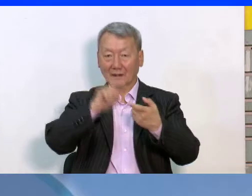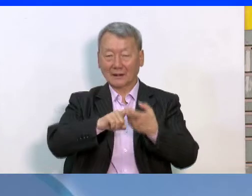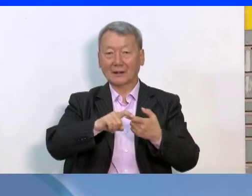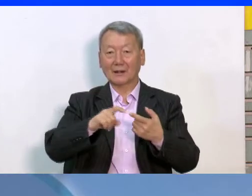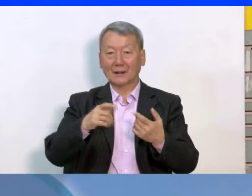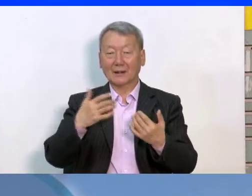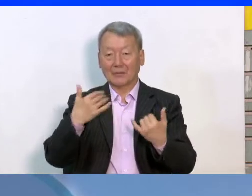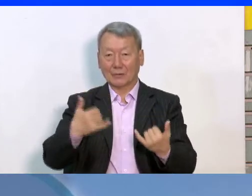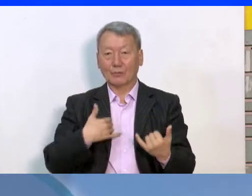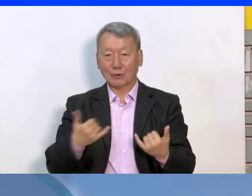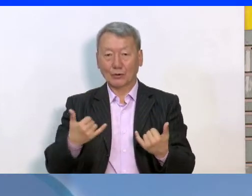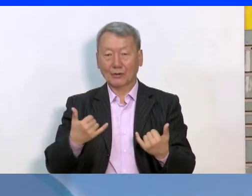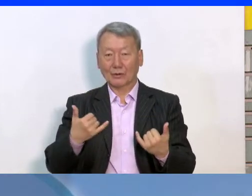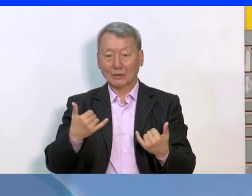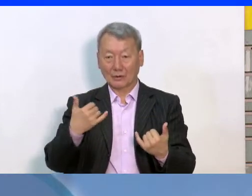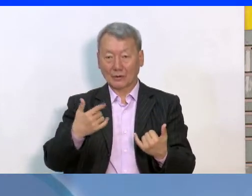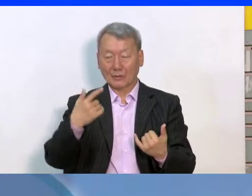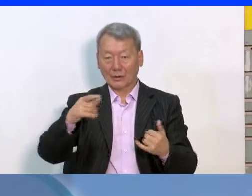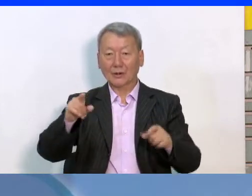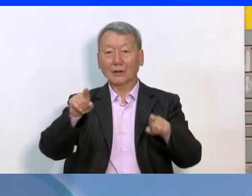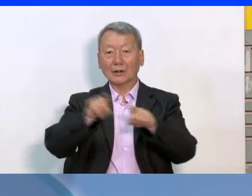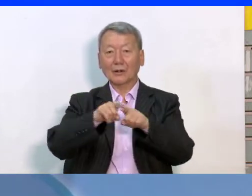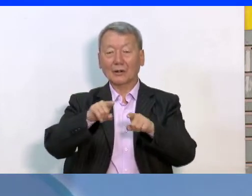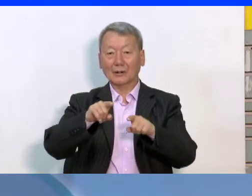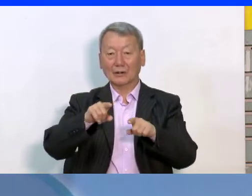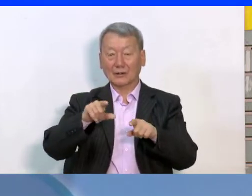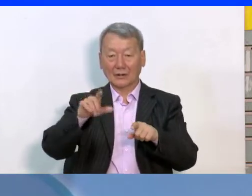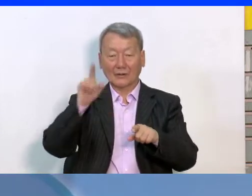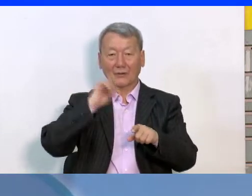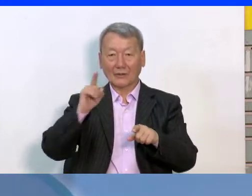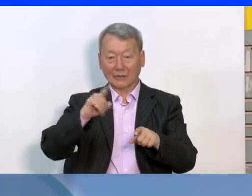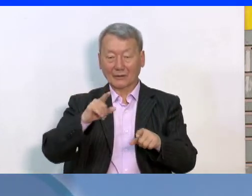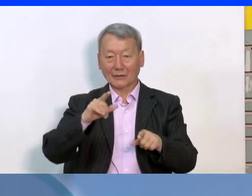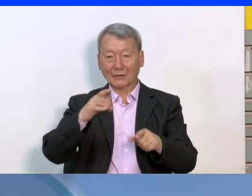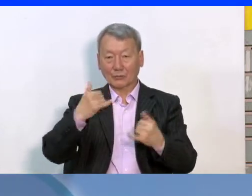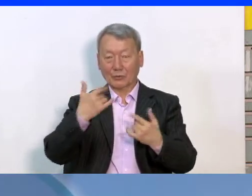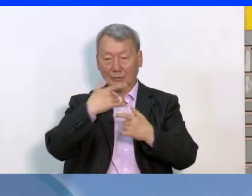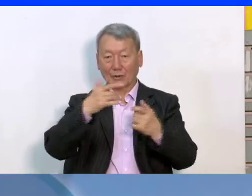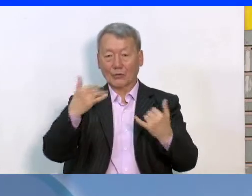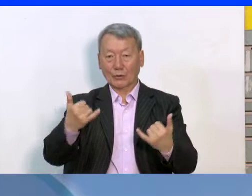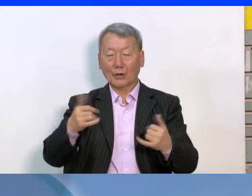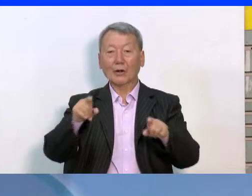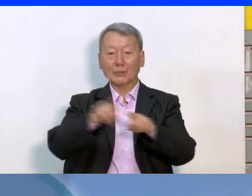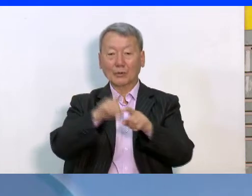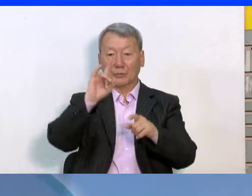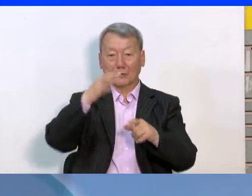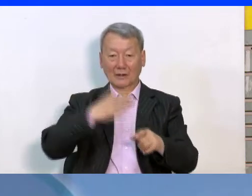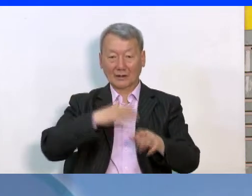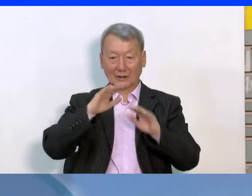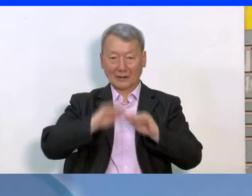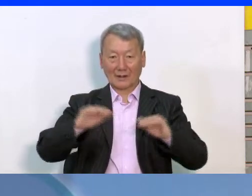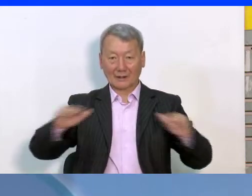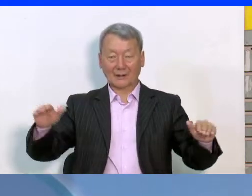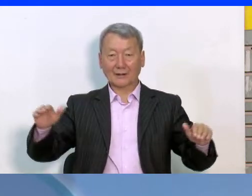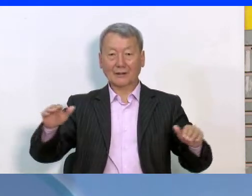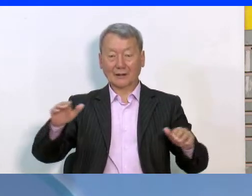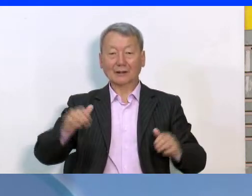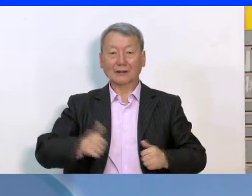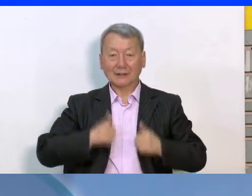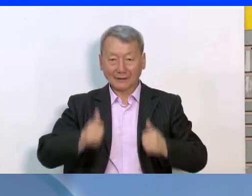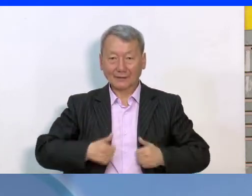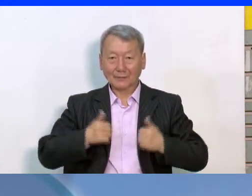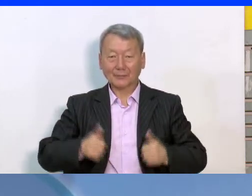мындай айтканда бир кадам болсо да алдыга бул багытта жылдык десек болот да. Бул дагы балдарыбыздын мүмкүнчүлүктөрүн